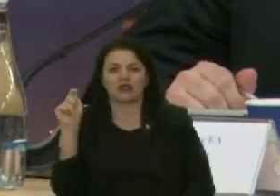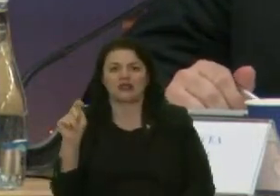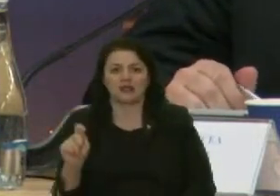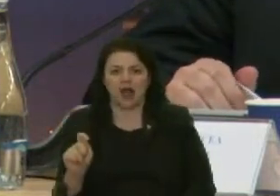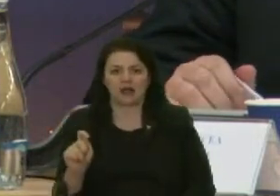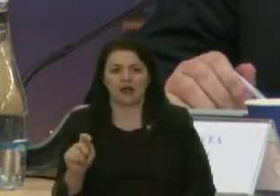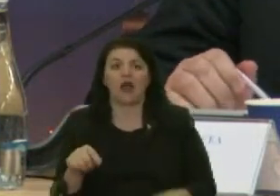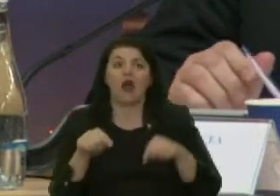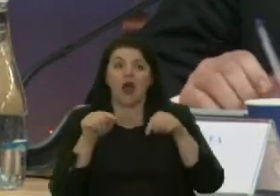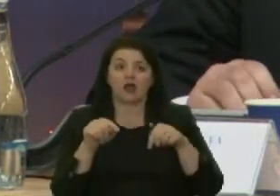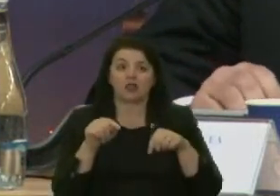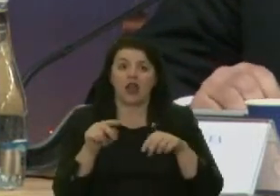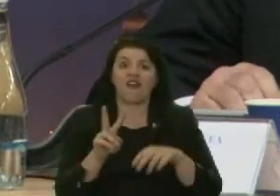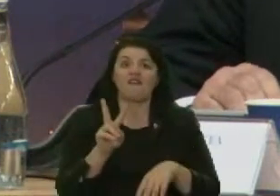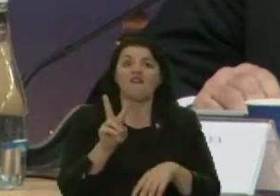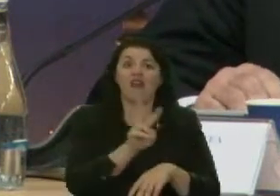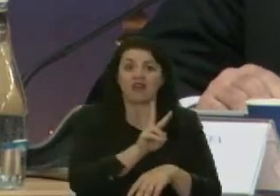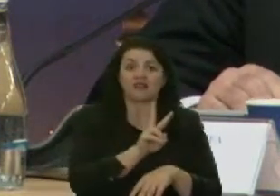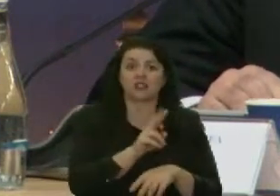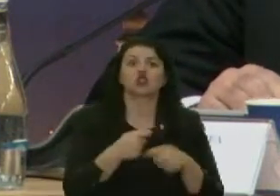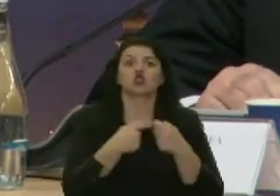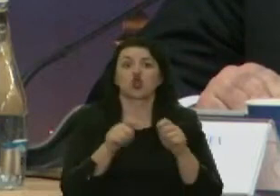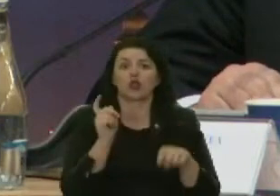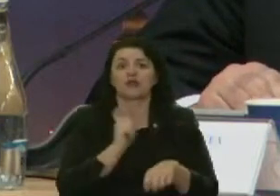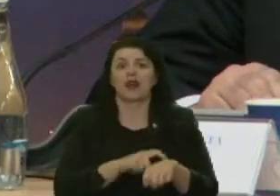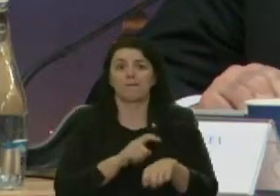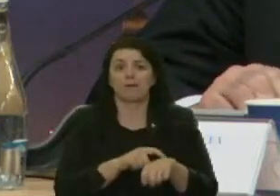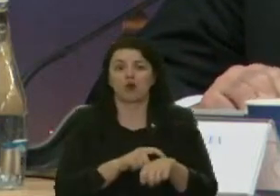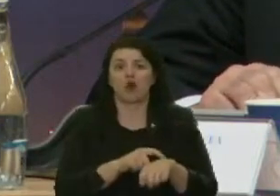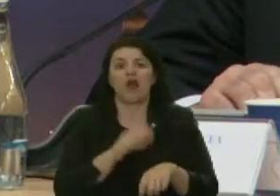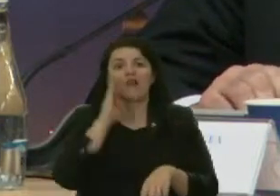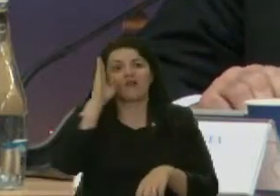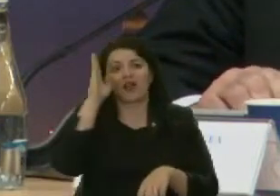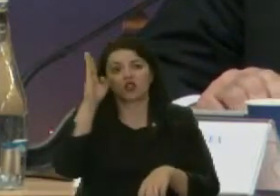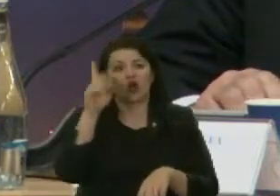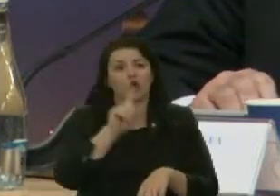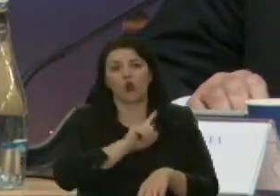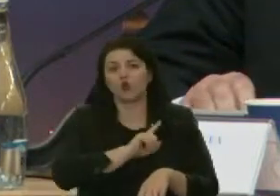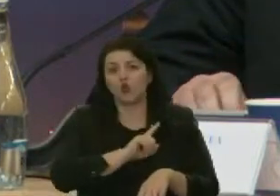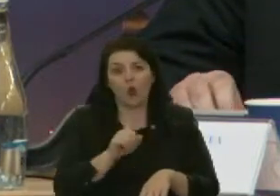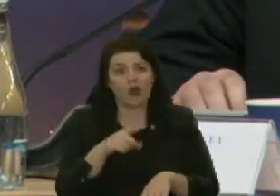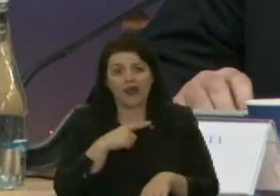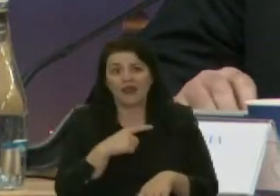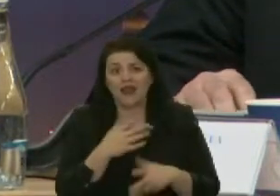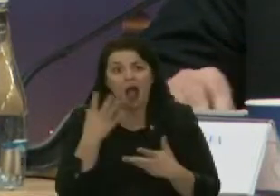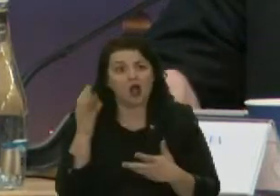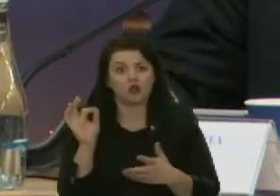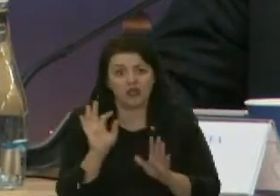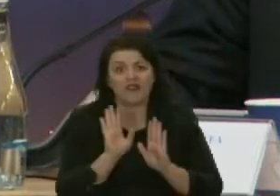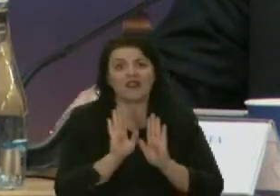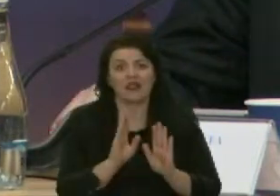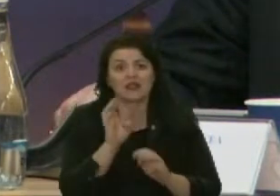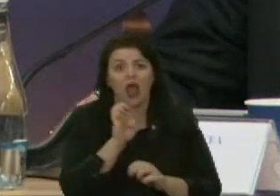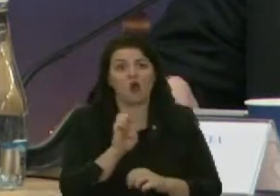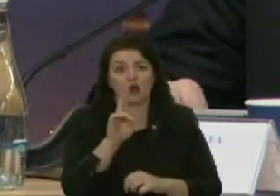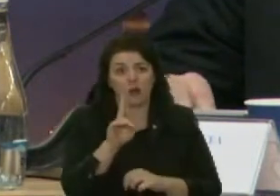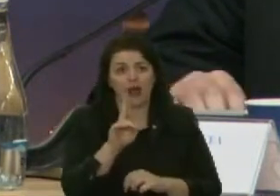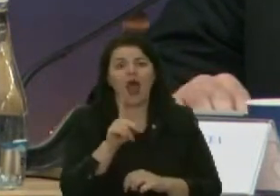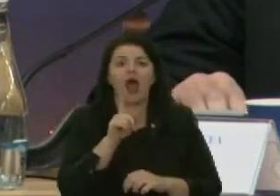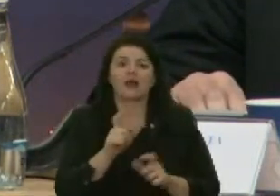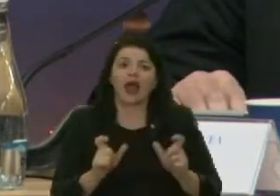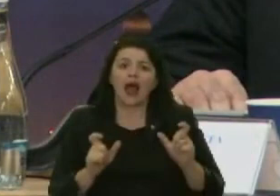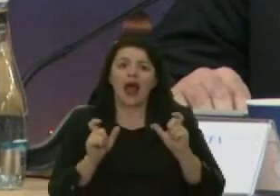această țară s a orientat spre vest Dintotdeauna viitorul acestei românii nu este în altă parte decât Uniunea Europeană iar cei care au alte valori